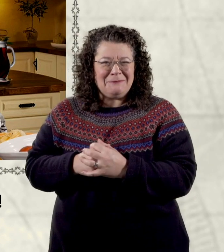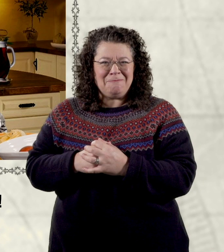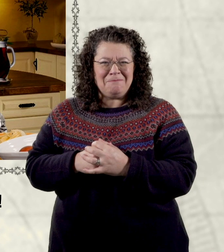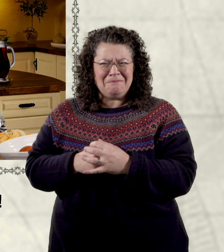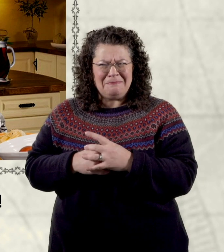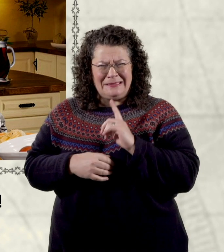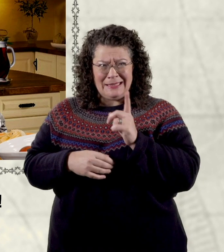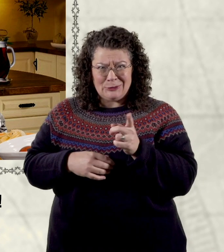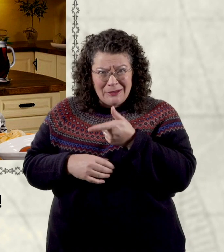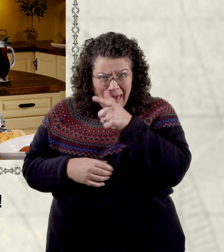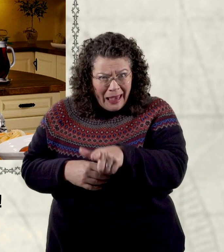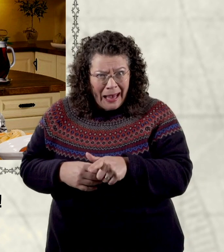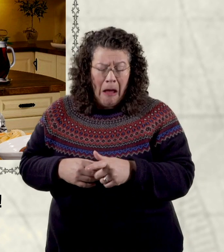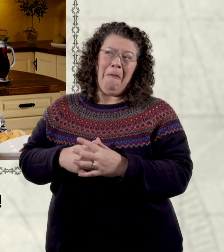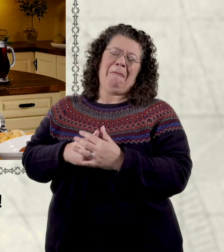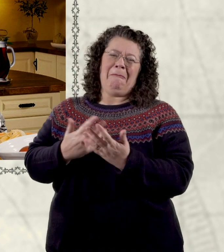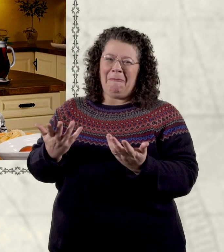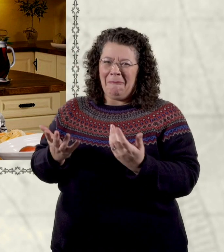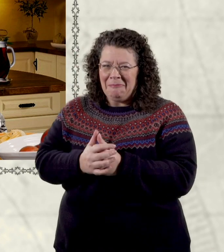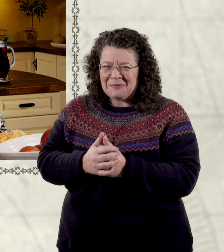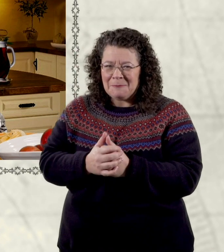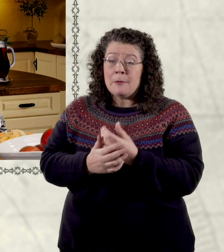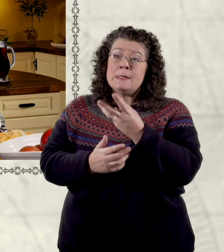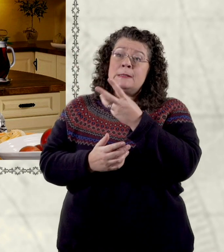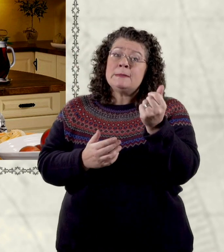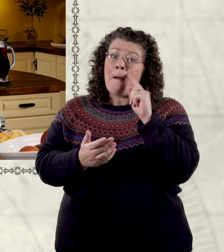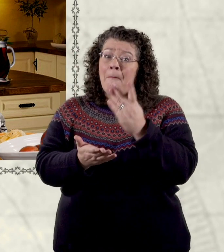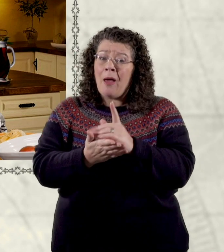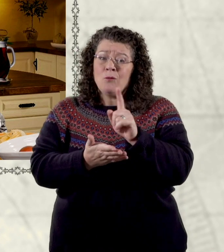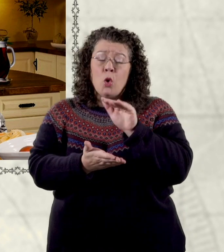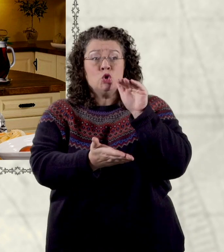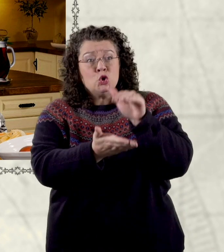A maen nhw'n gweud bod hi'n lwcus. Oedd